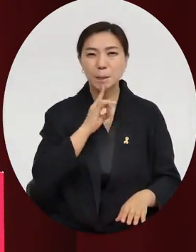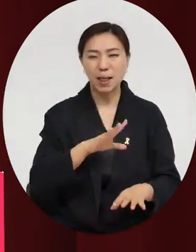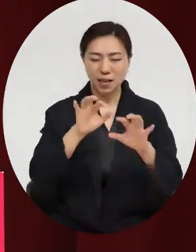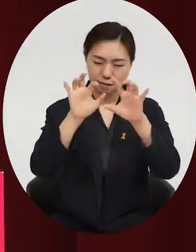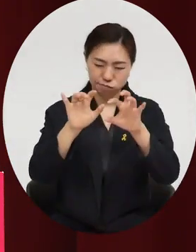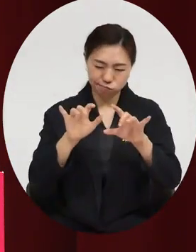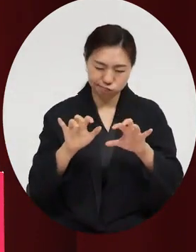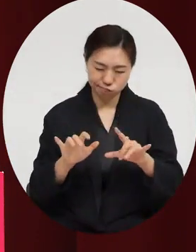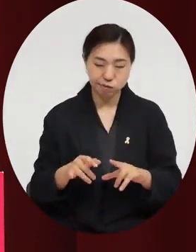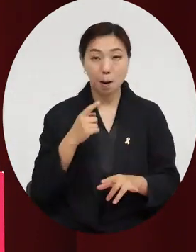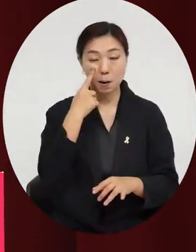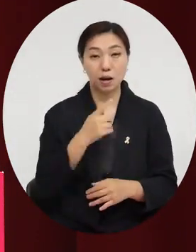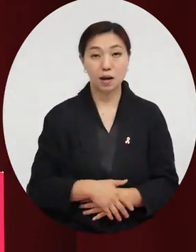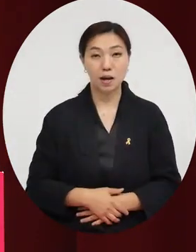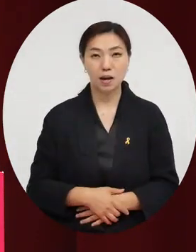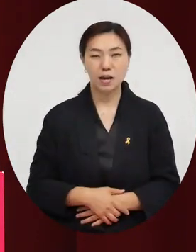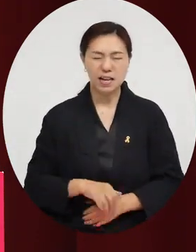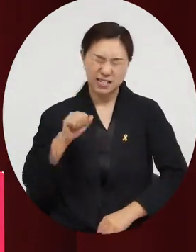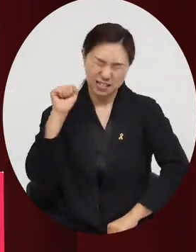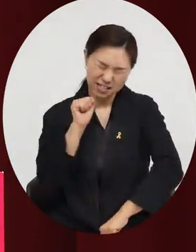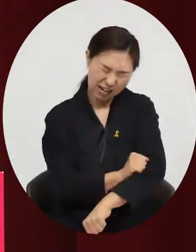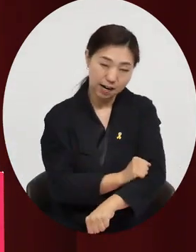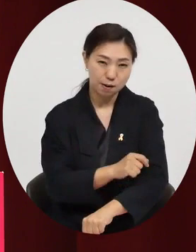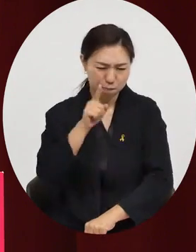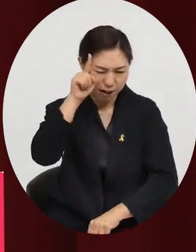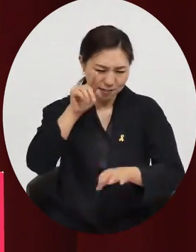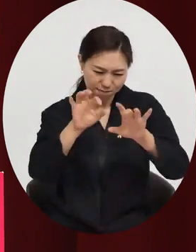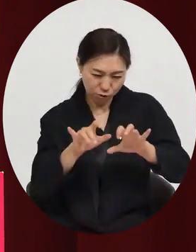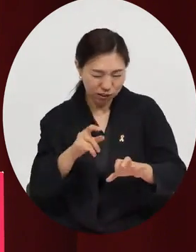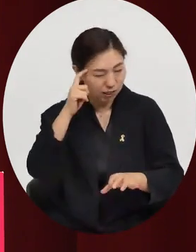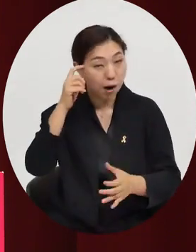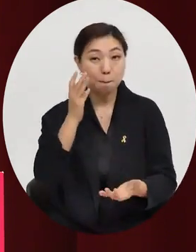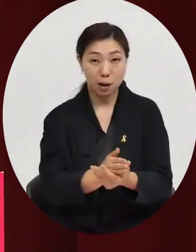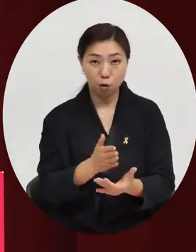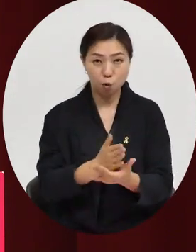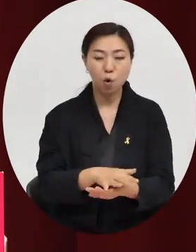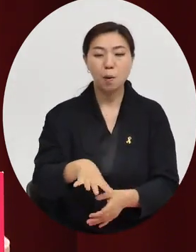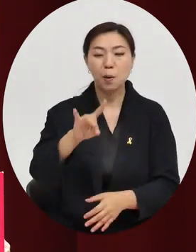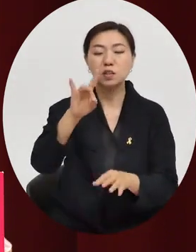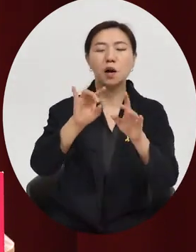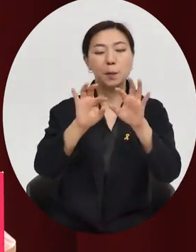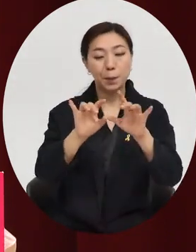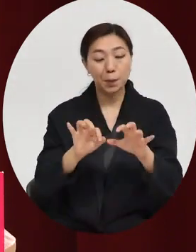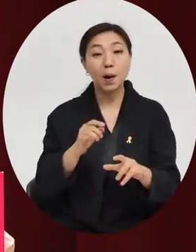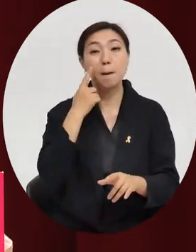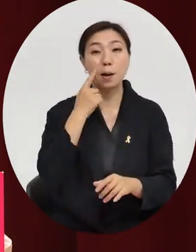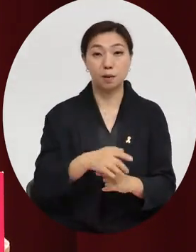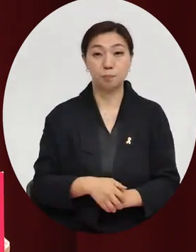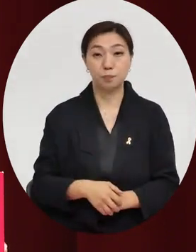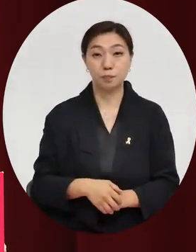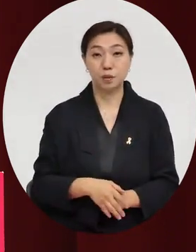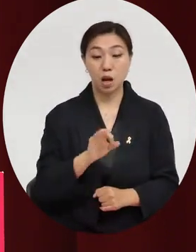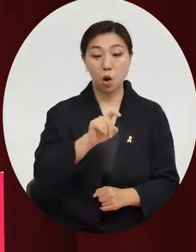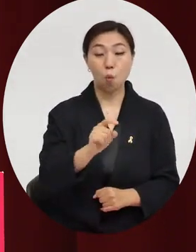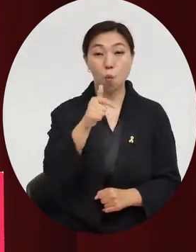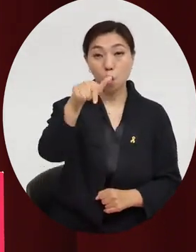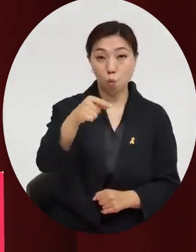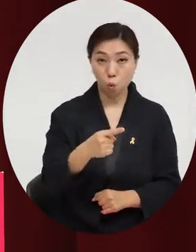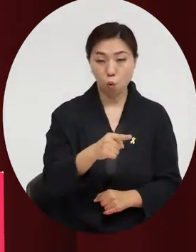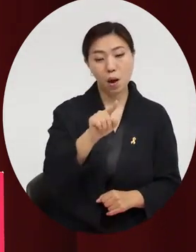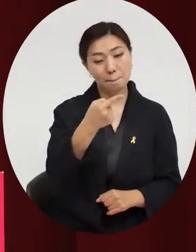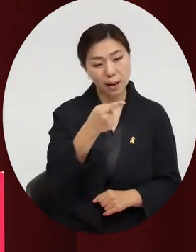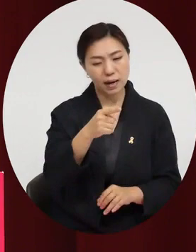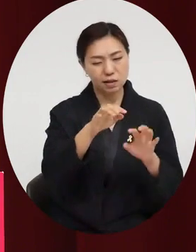쓴다. 내 아는 대로 잘 쓰려고 하지 말고 다 일단 써놔. 원고지 100매다 100매